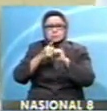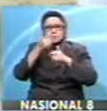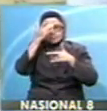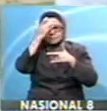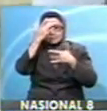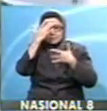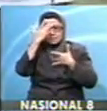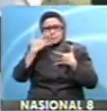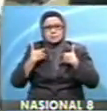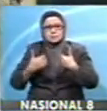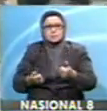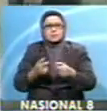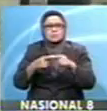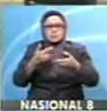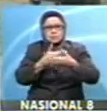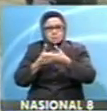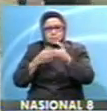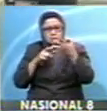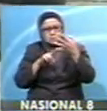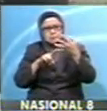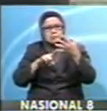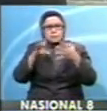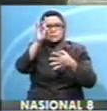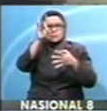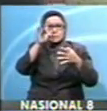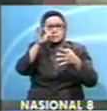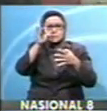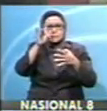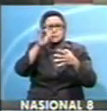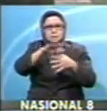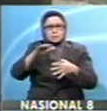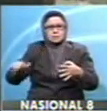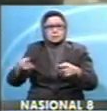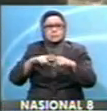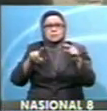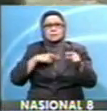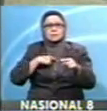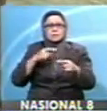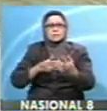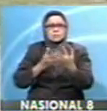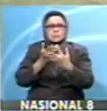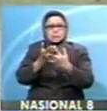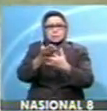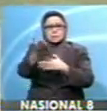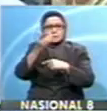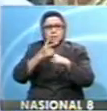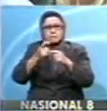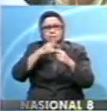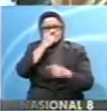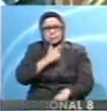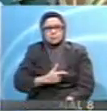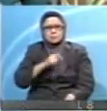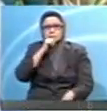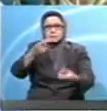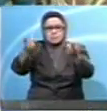keempat daripada lapan beradik ini mengalami kemurungan dan tidak hadir ke sekolah selama 64 hari